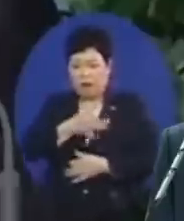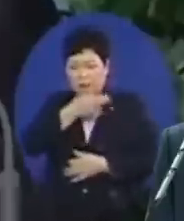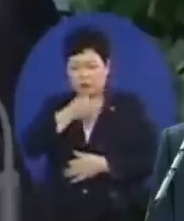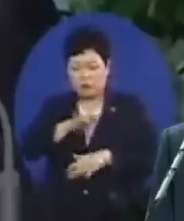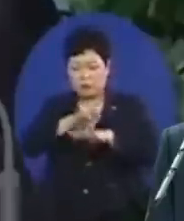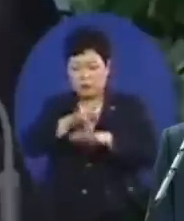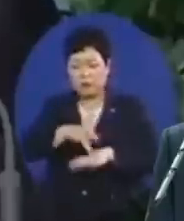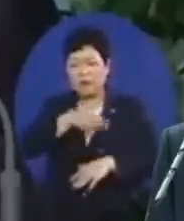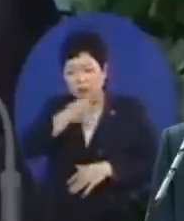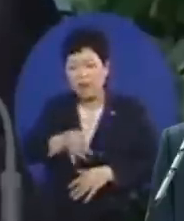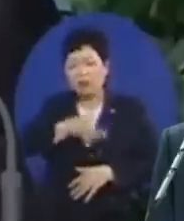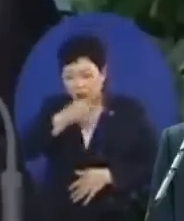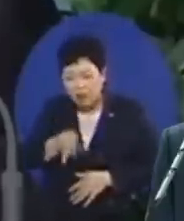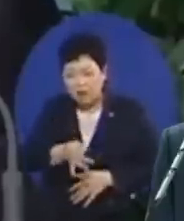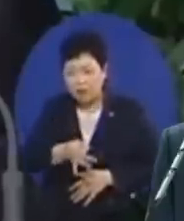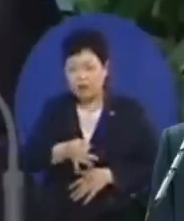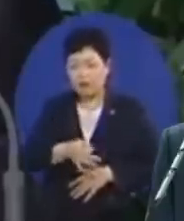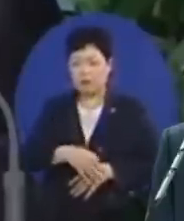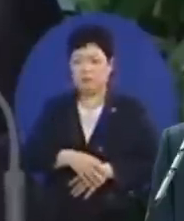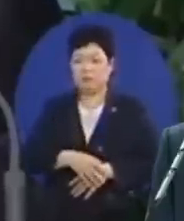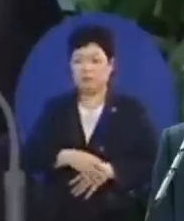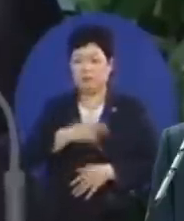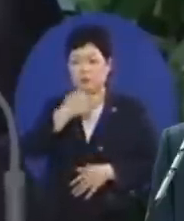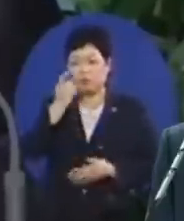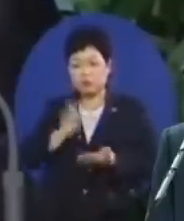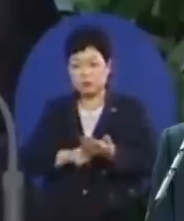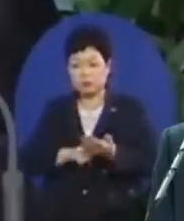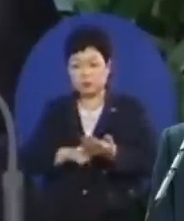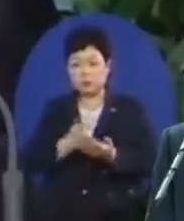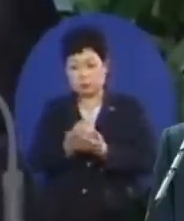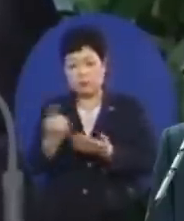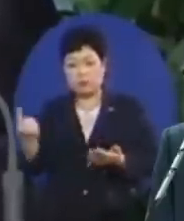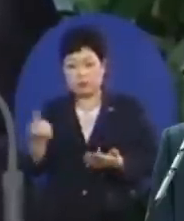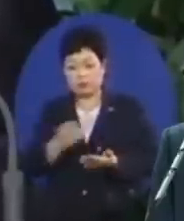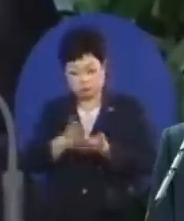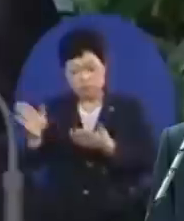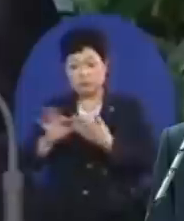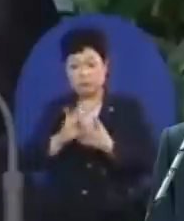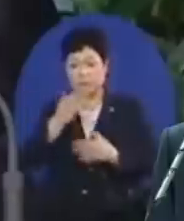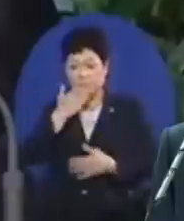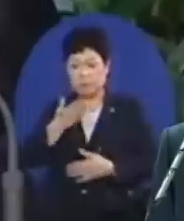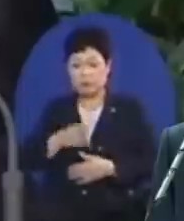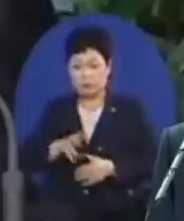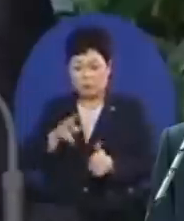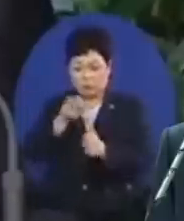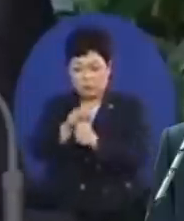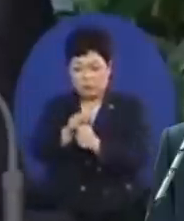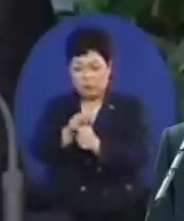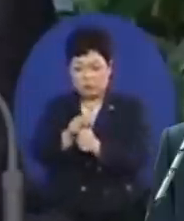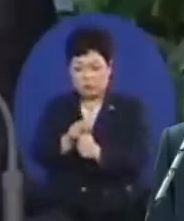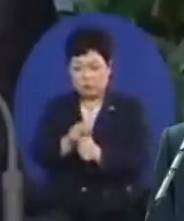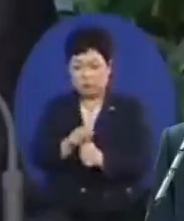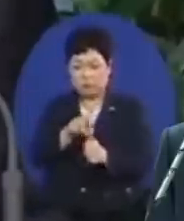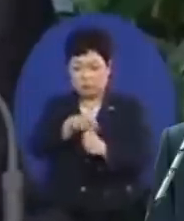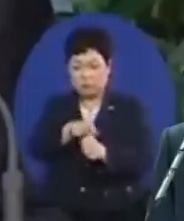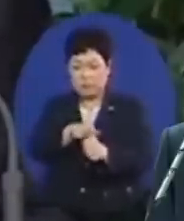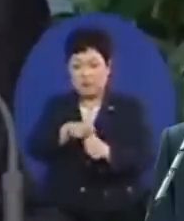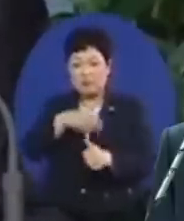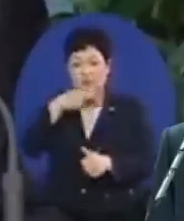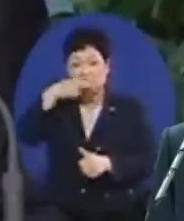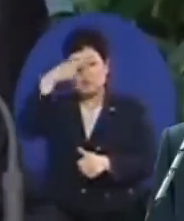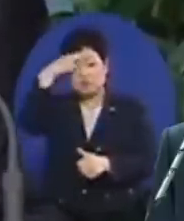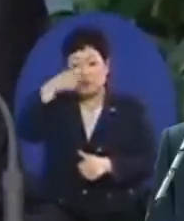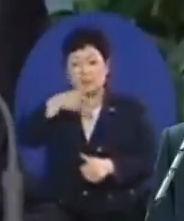오면 기침 나오게 하고 쉽게 떨어져 나가요. 물리치면 붙어서 오니까 술 한 잔